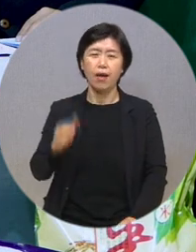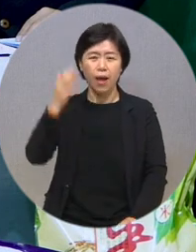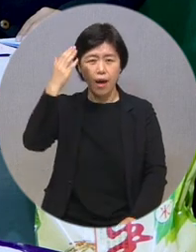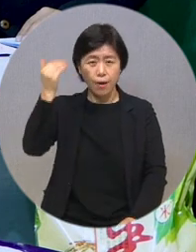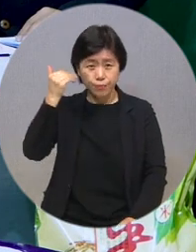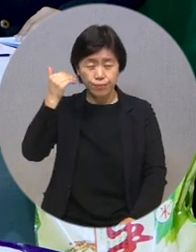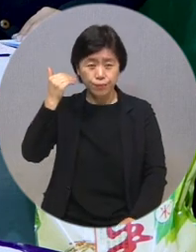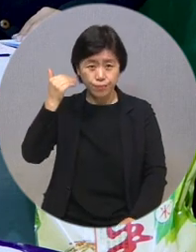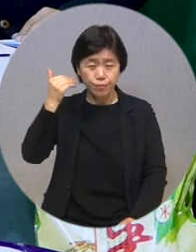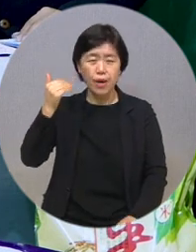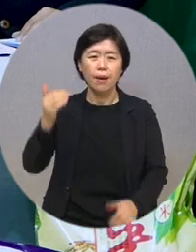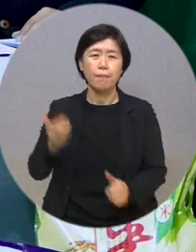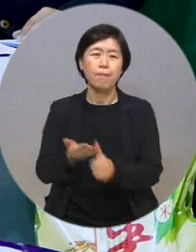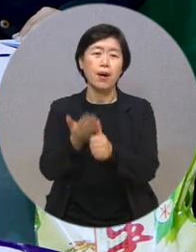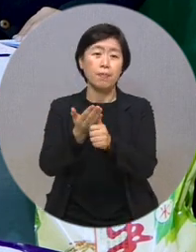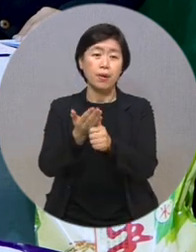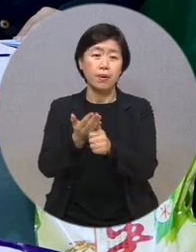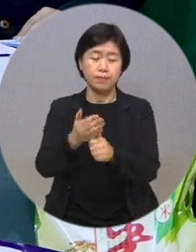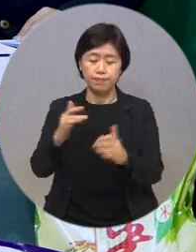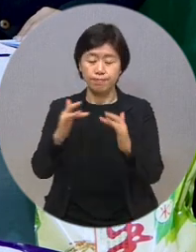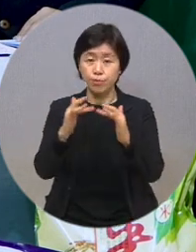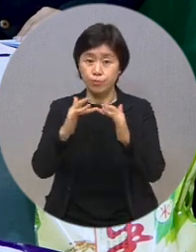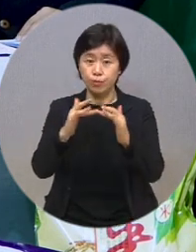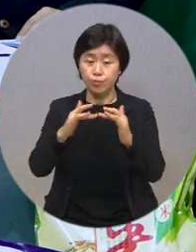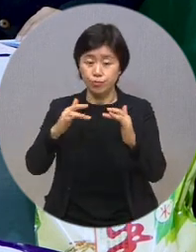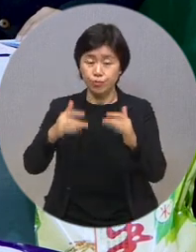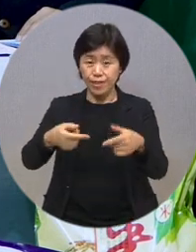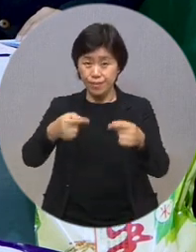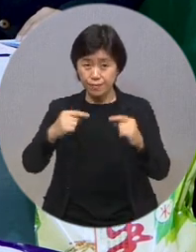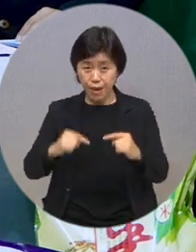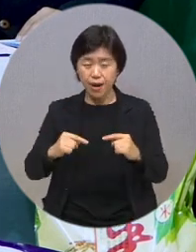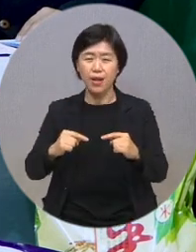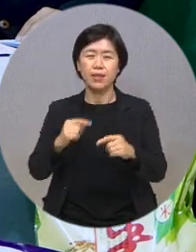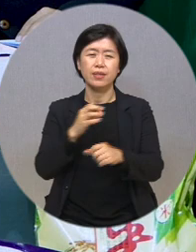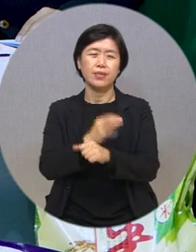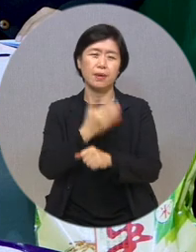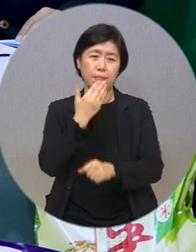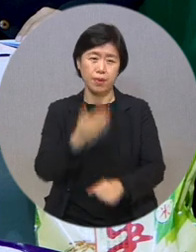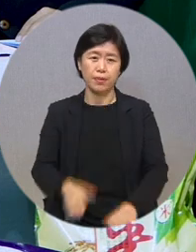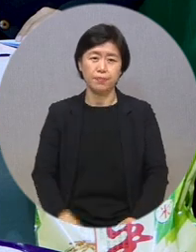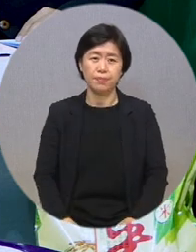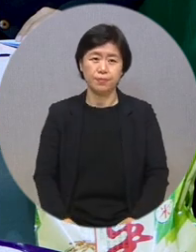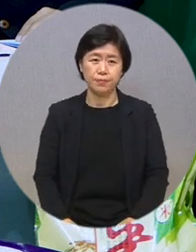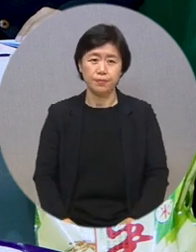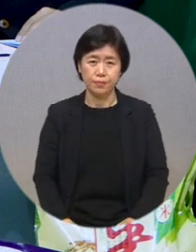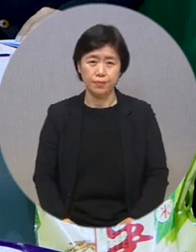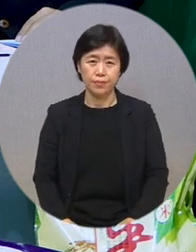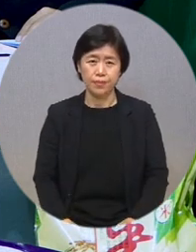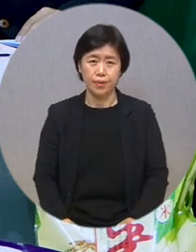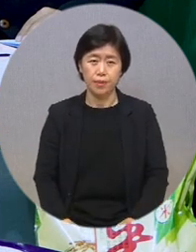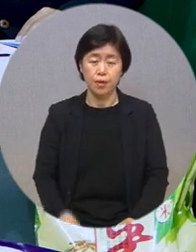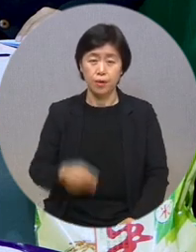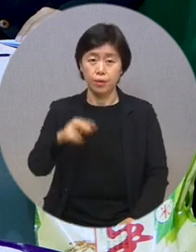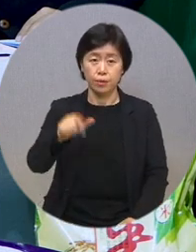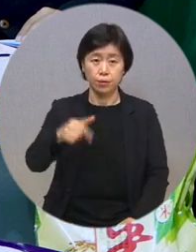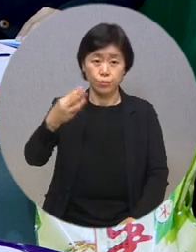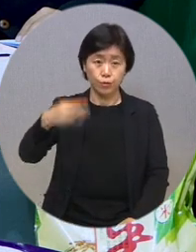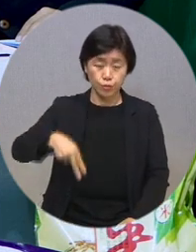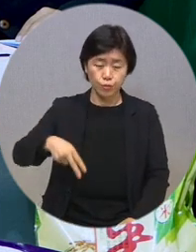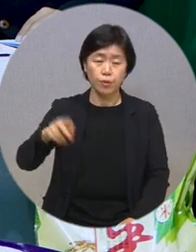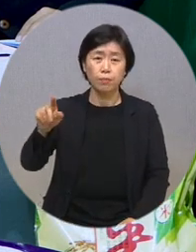구입할 수 있습니다. 그러니까 이 성류 100% 중에 98%는 이제 수입을 하지만 네.